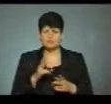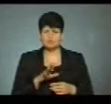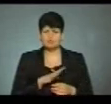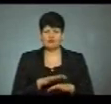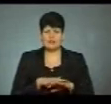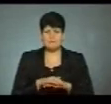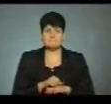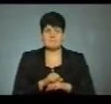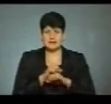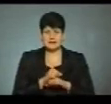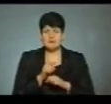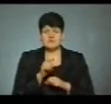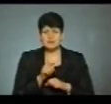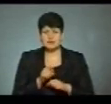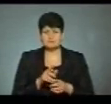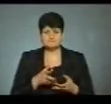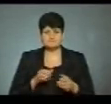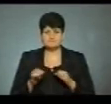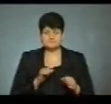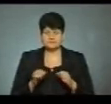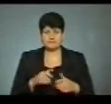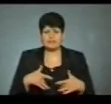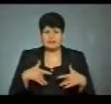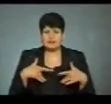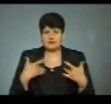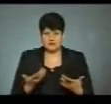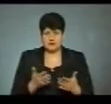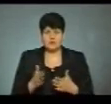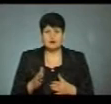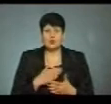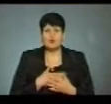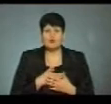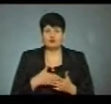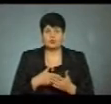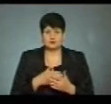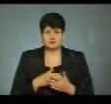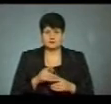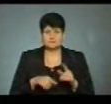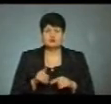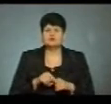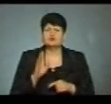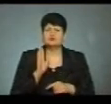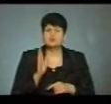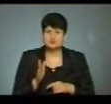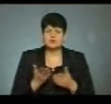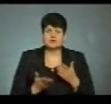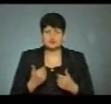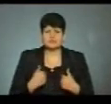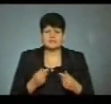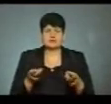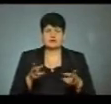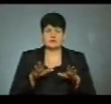Майдані, ними рухала не стільки ненависть до цього режиму, як любов за рідних. Що буде, якщо ми